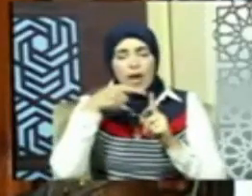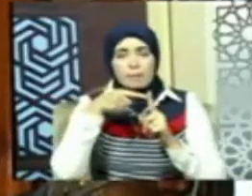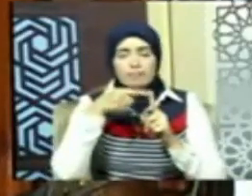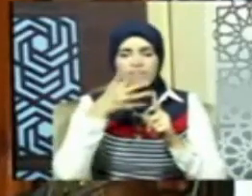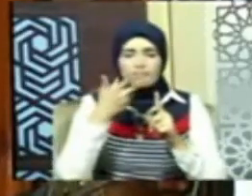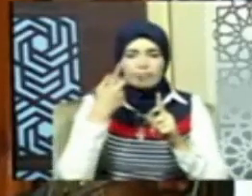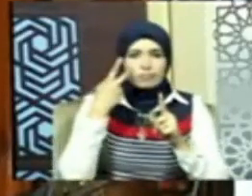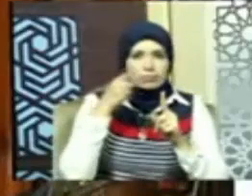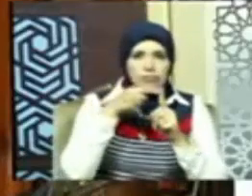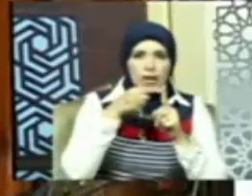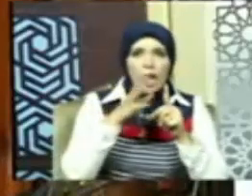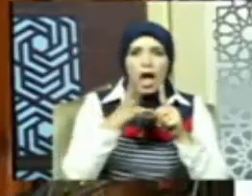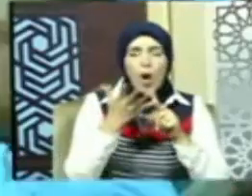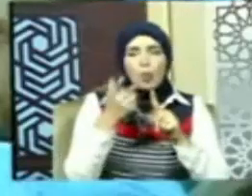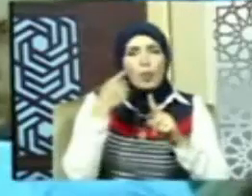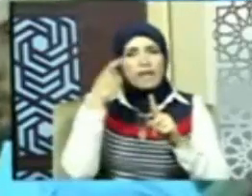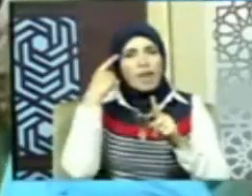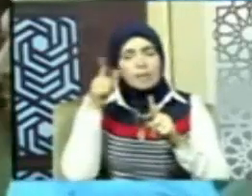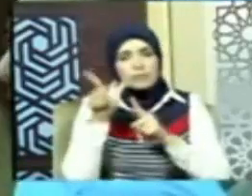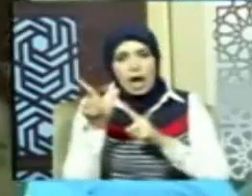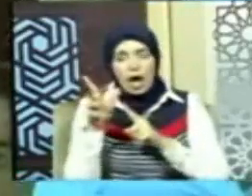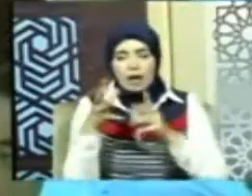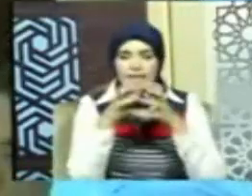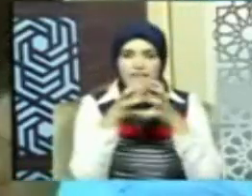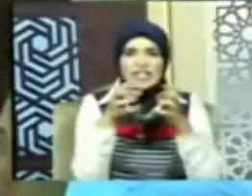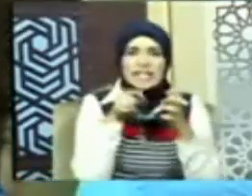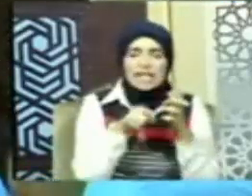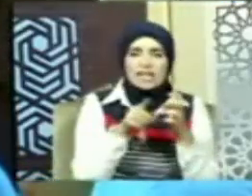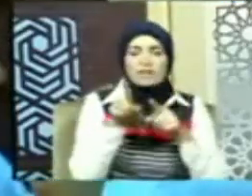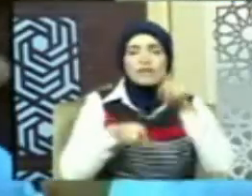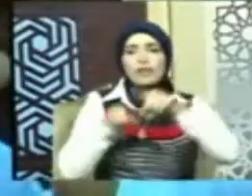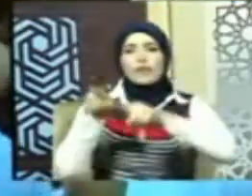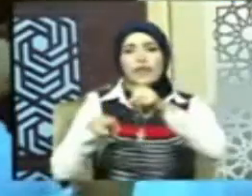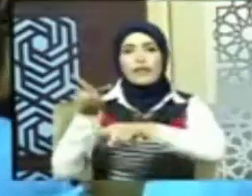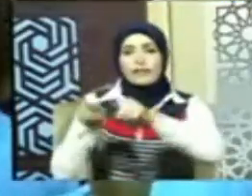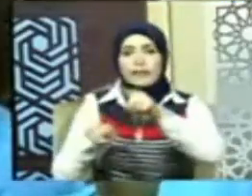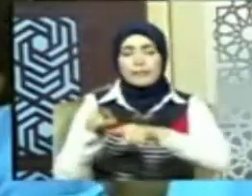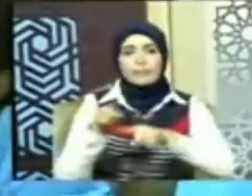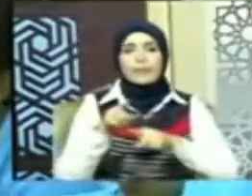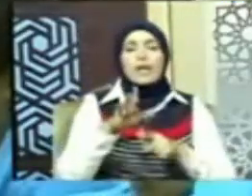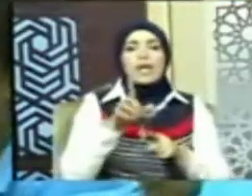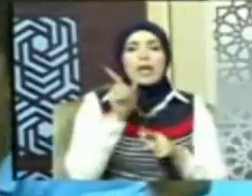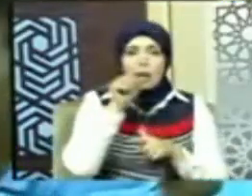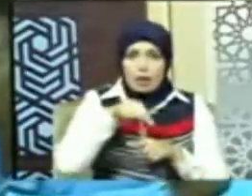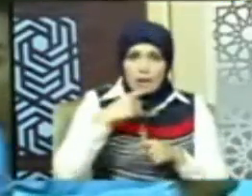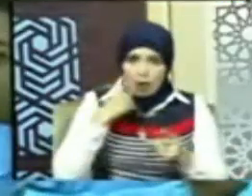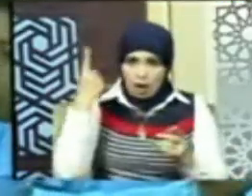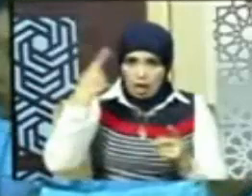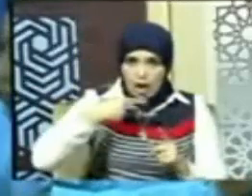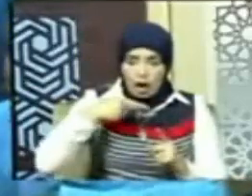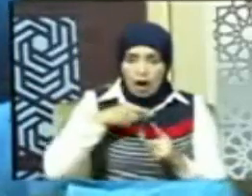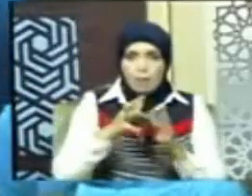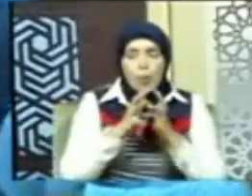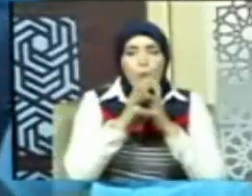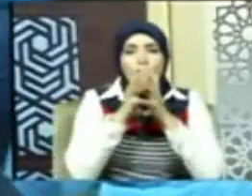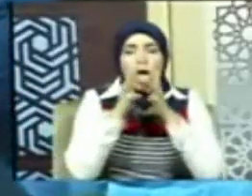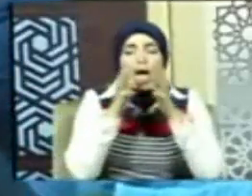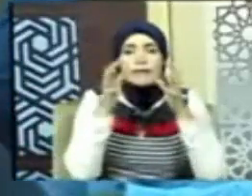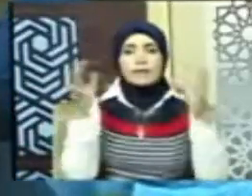أنها علوم الفقه والتفسير والحديث فحسب، مع أن الأمر أوسع من